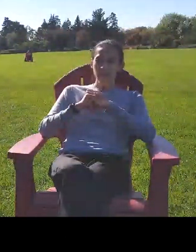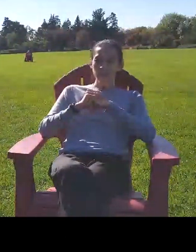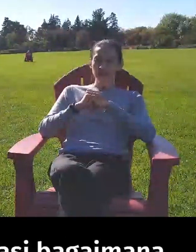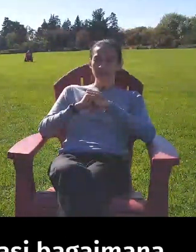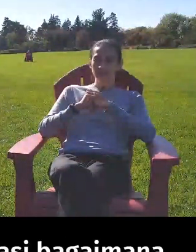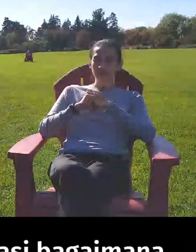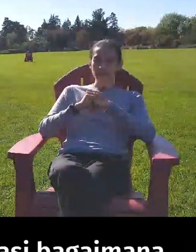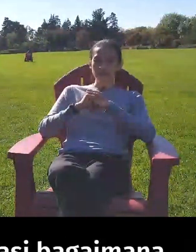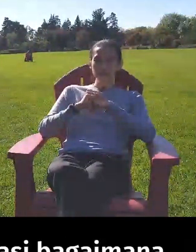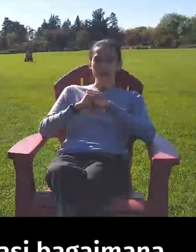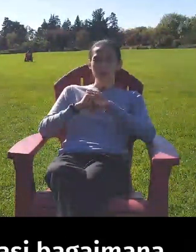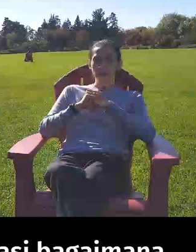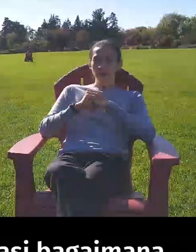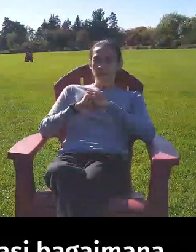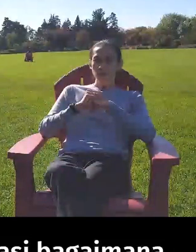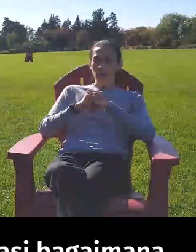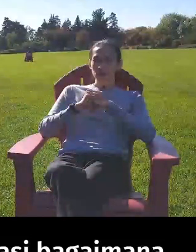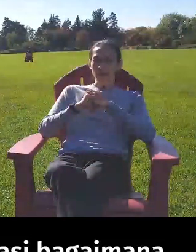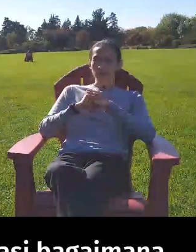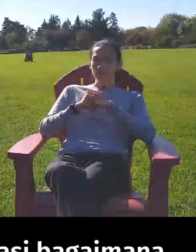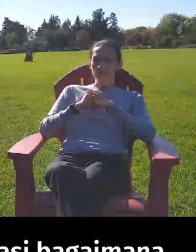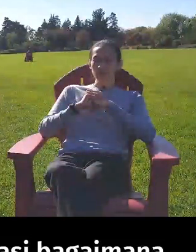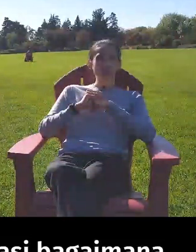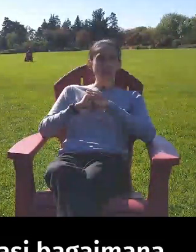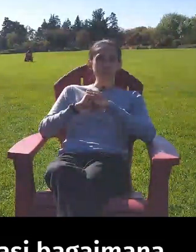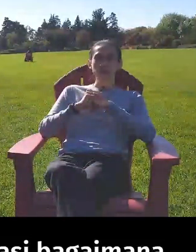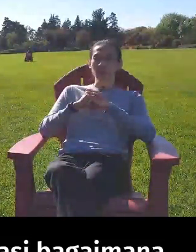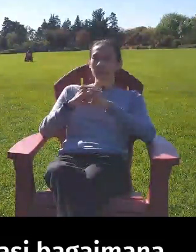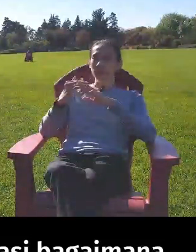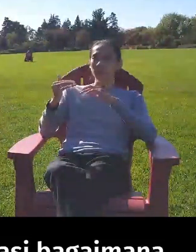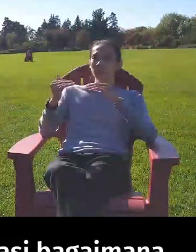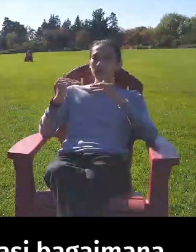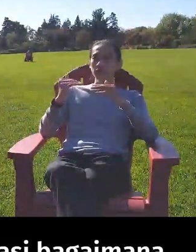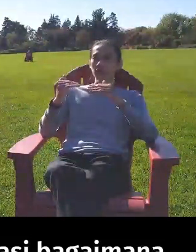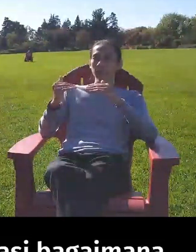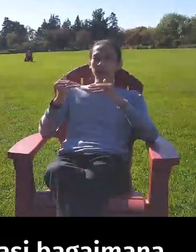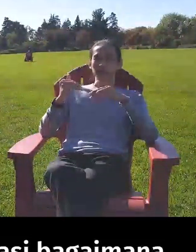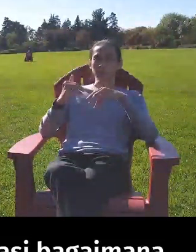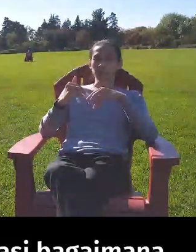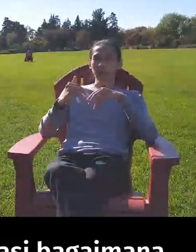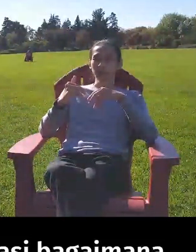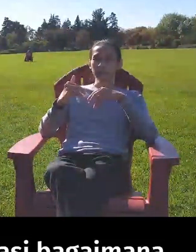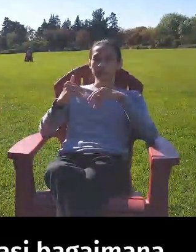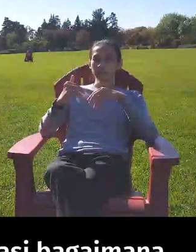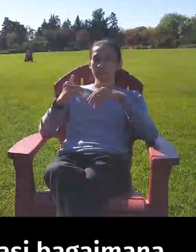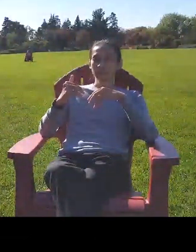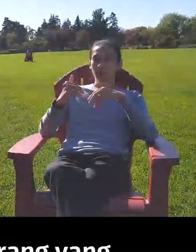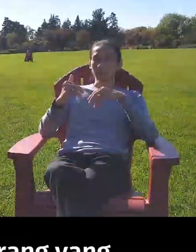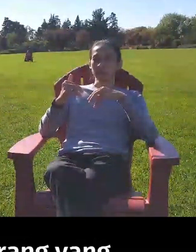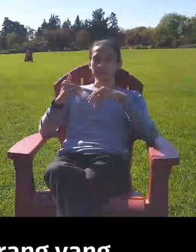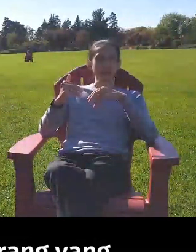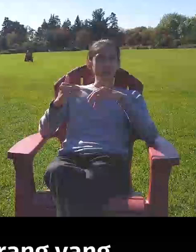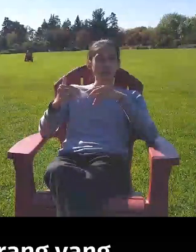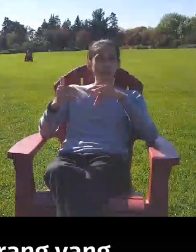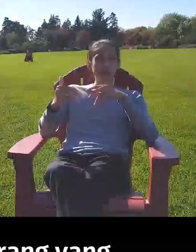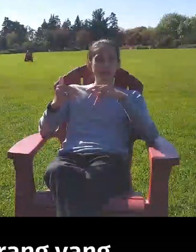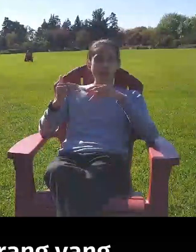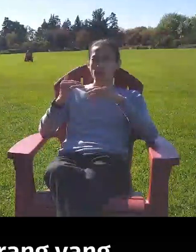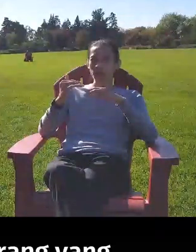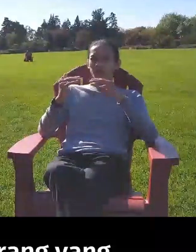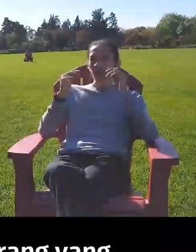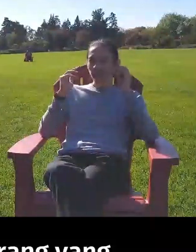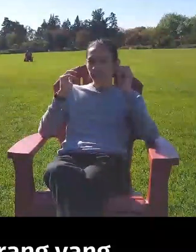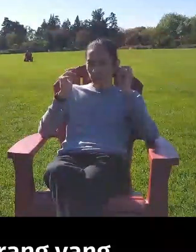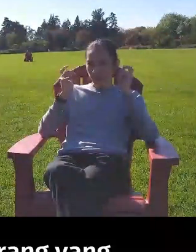hear ini instalasi yang melakukan simulasi Bagaimana pendengaran-pendengaran yang berbeda ini dapat dirasakan oleh